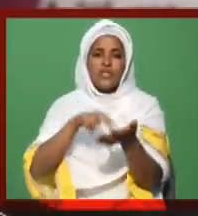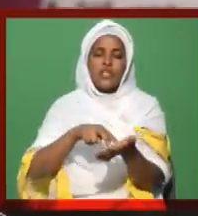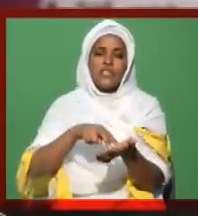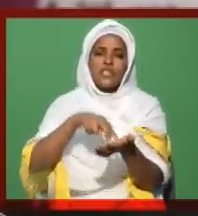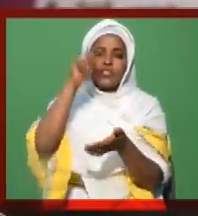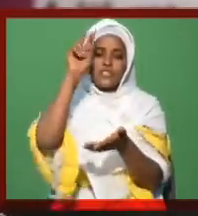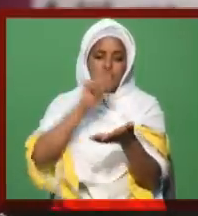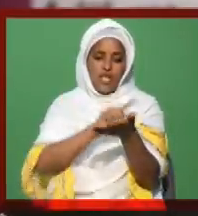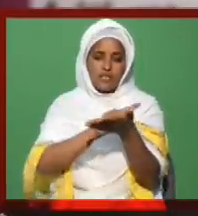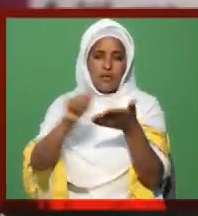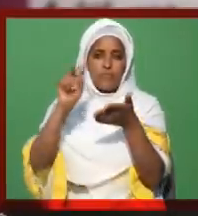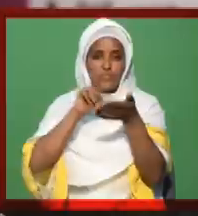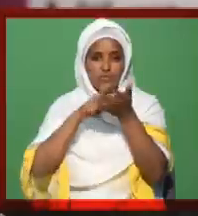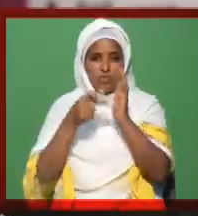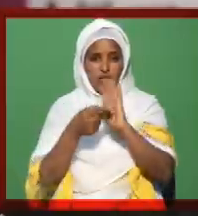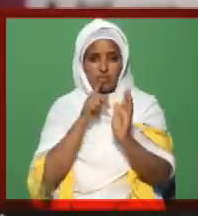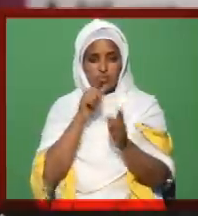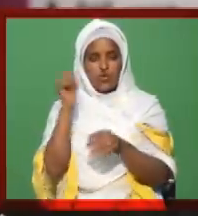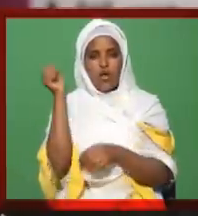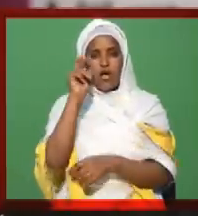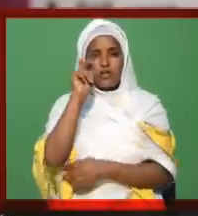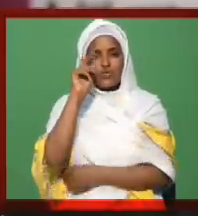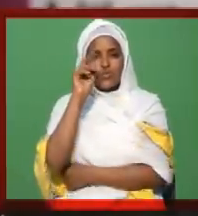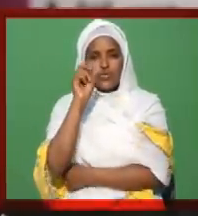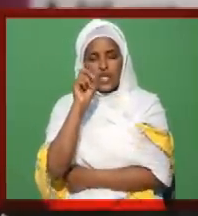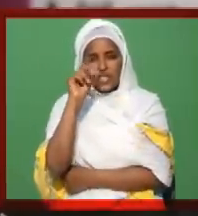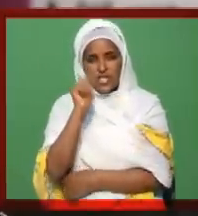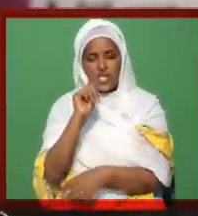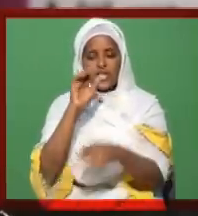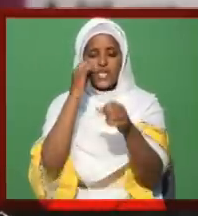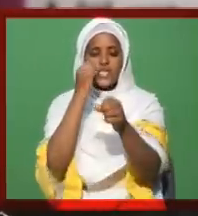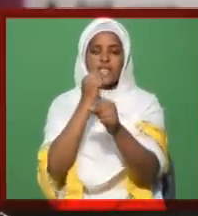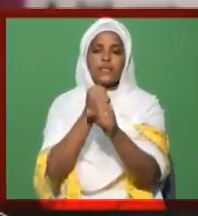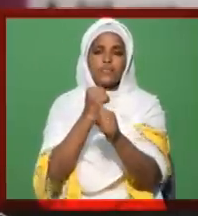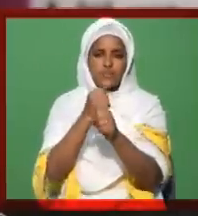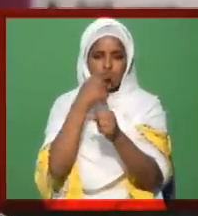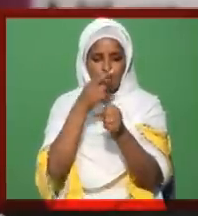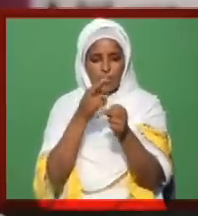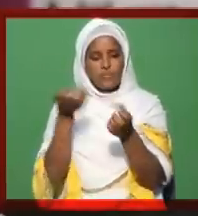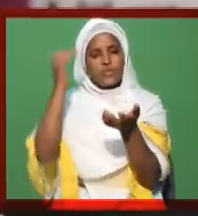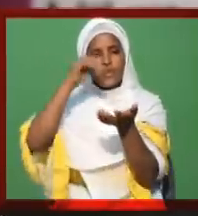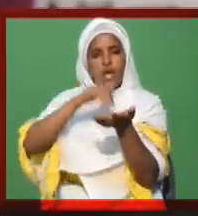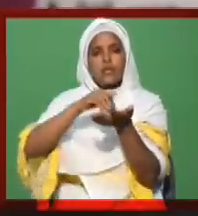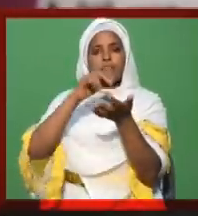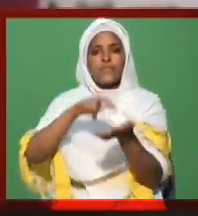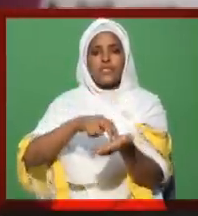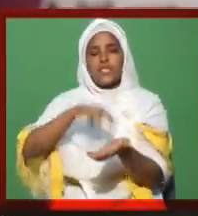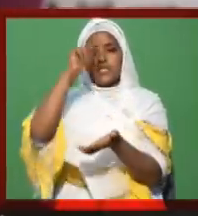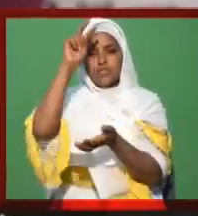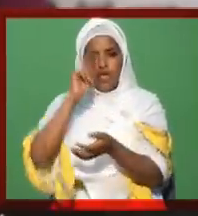የትንሣኤ ሳምንት ማለት ነው። አግብኦተ ግብር ወይም ዳግም ትንሣኤ